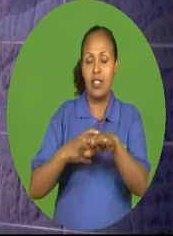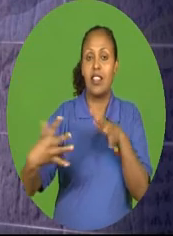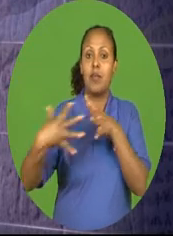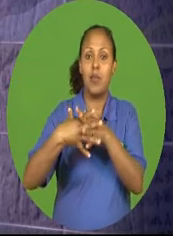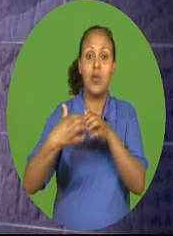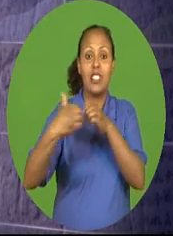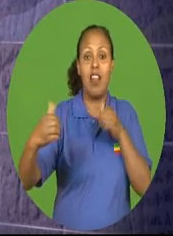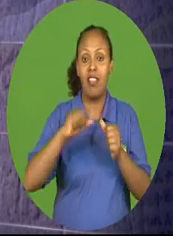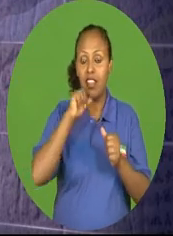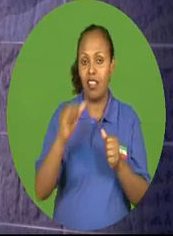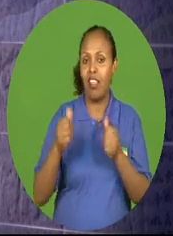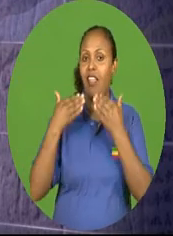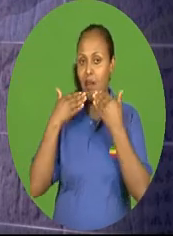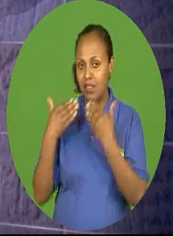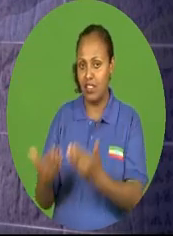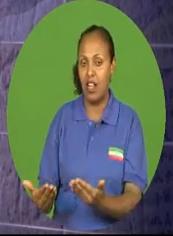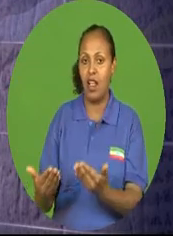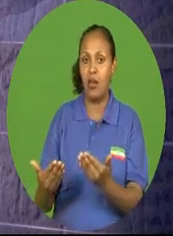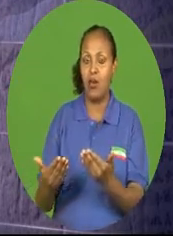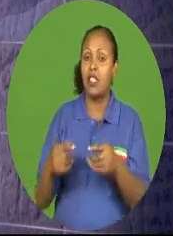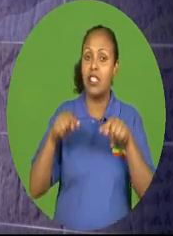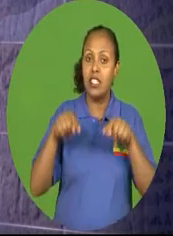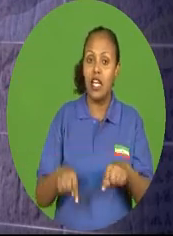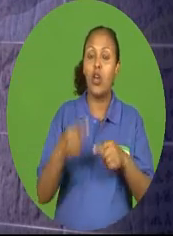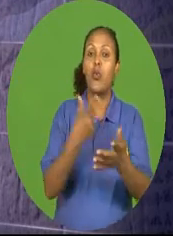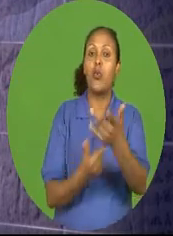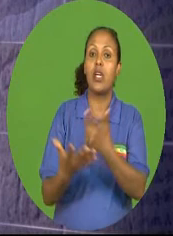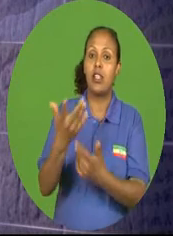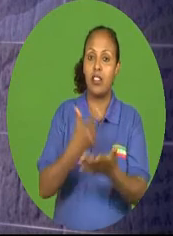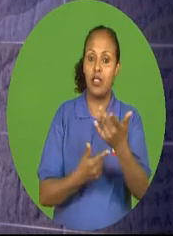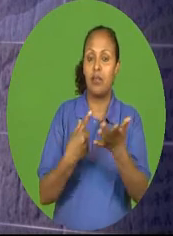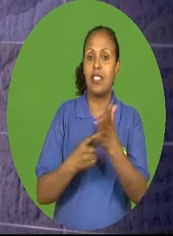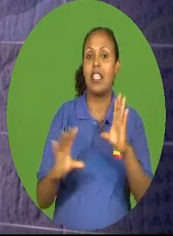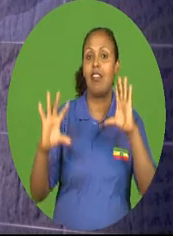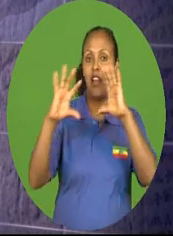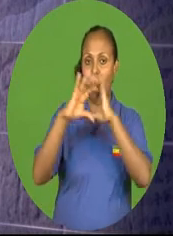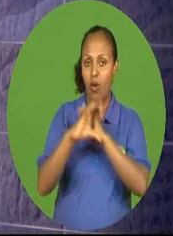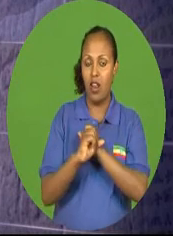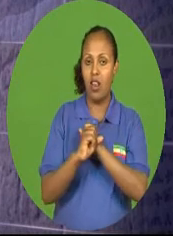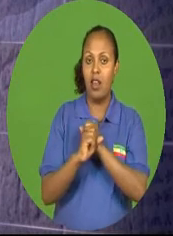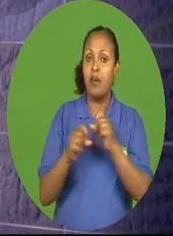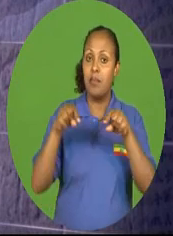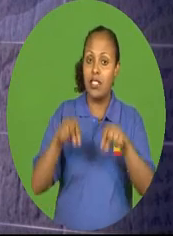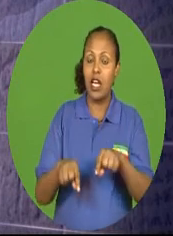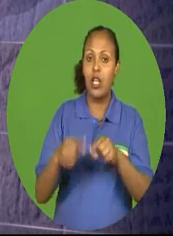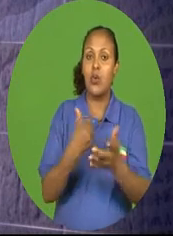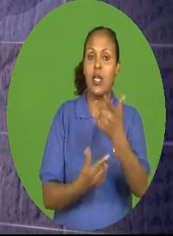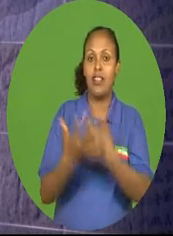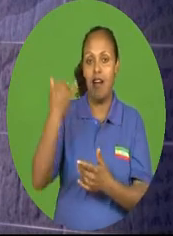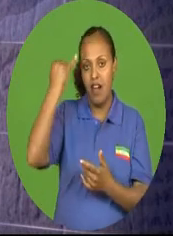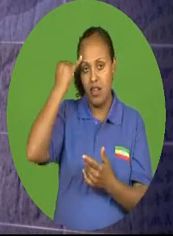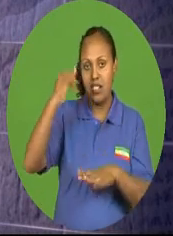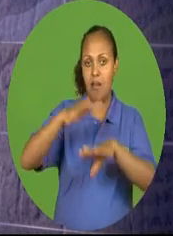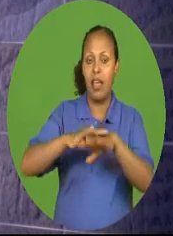የምን ጊዜም ትብብሮ ስላልተለየኝም አመሰግናለሁ። የዛሬው ውይይታችን በዚህ ተጠናቋል።